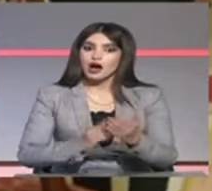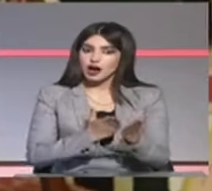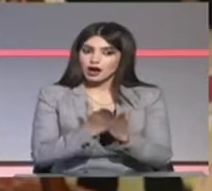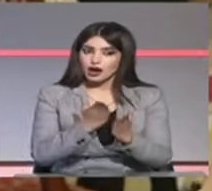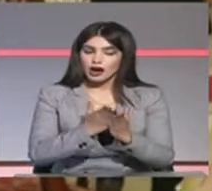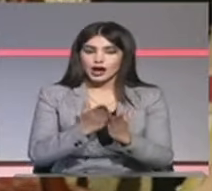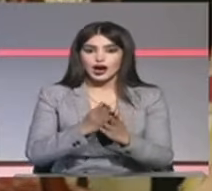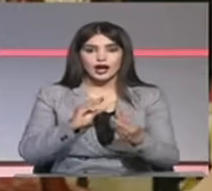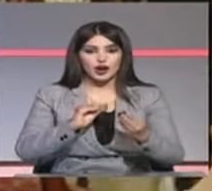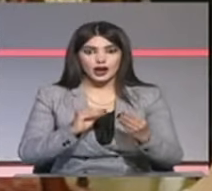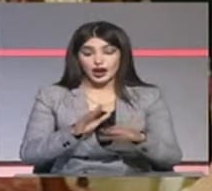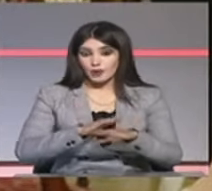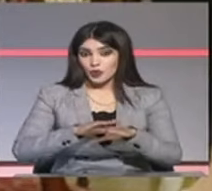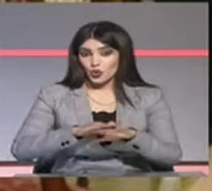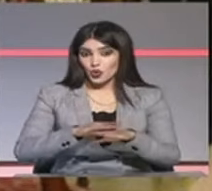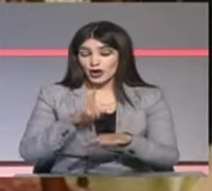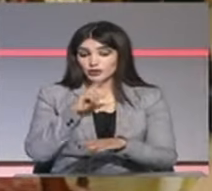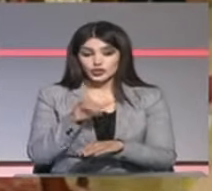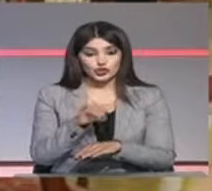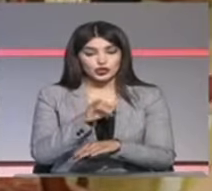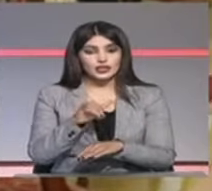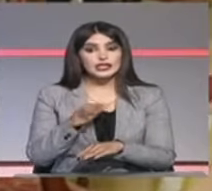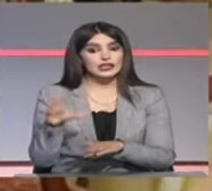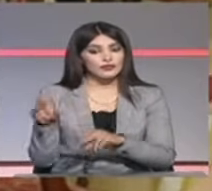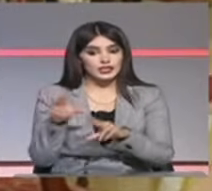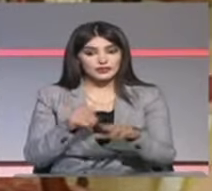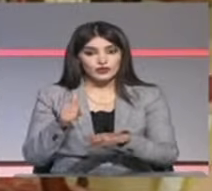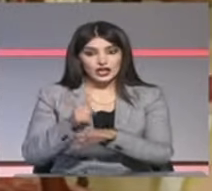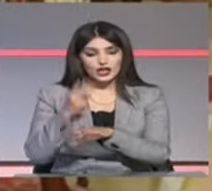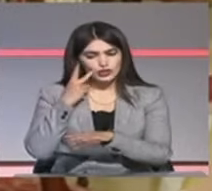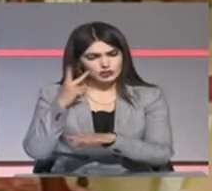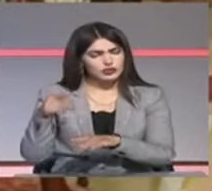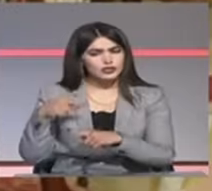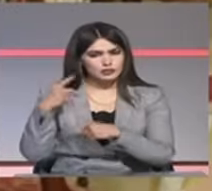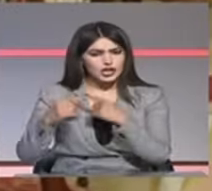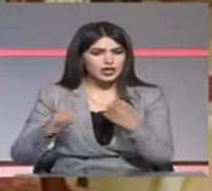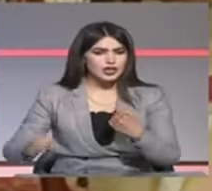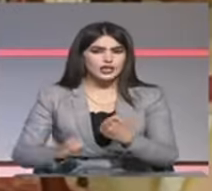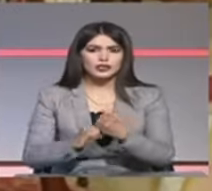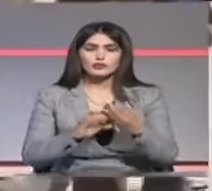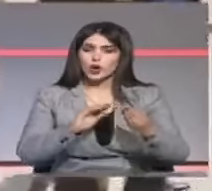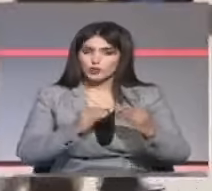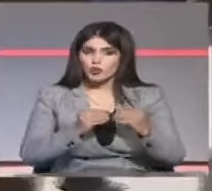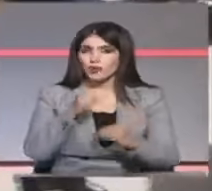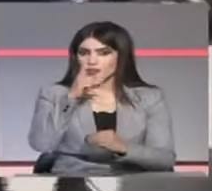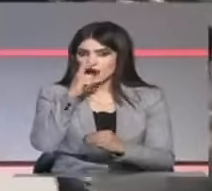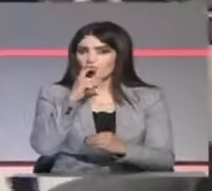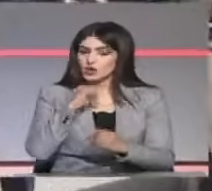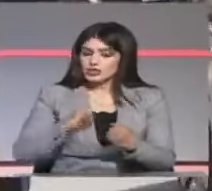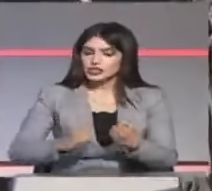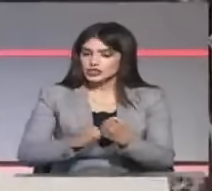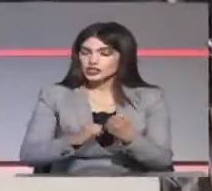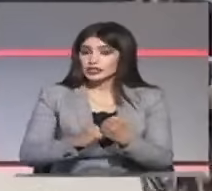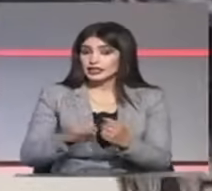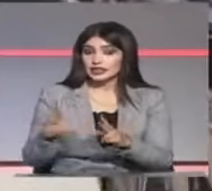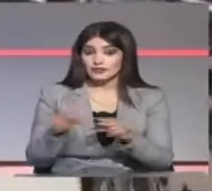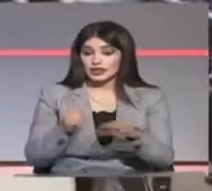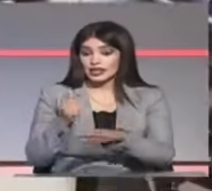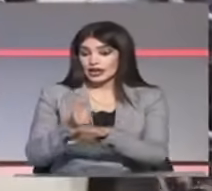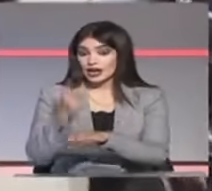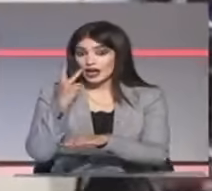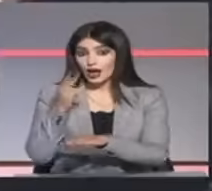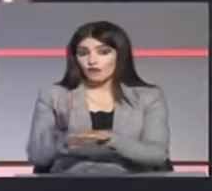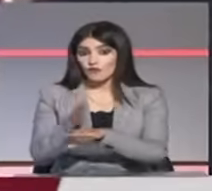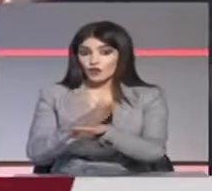سد النهضه طبعا لم يسمع من فخامه الرئيس كل الدعم القضايا العربيه المهمه وكان رئيس الجمهوريه قبل